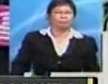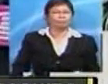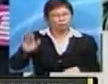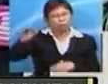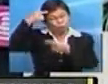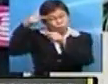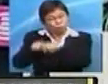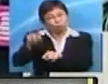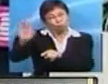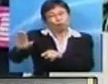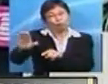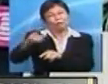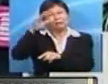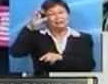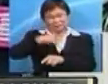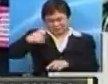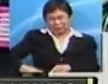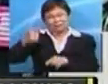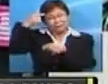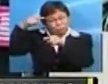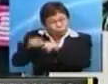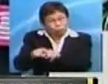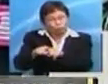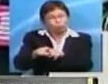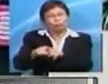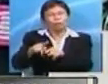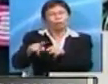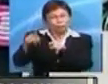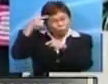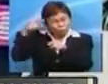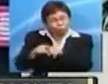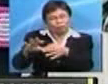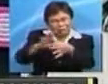mereka bersetuju untuk bekerjasama dengan kita untuk menolong the families.